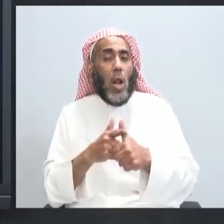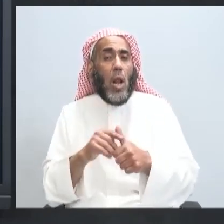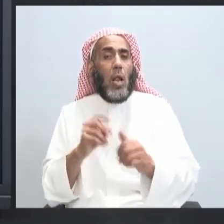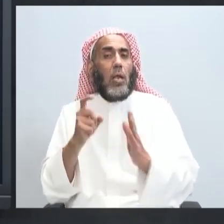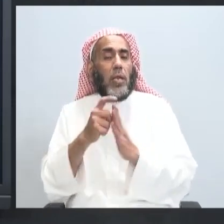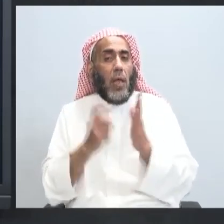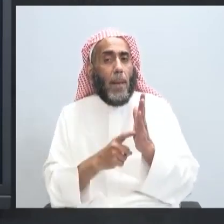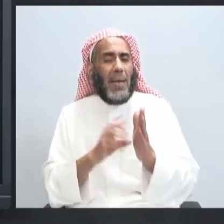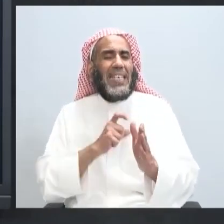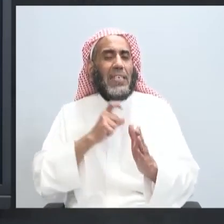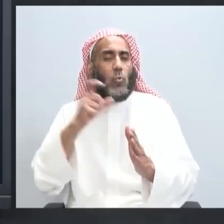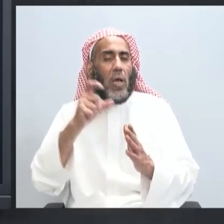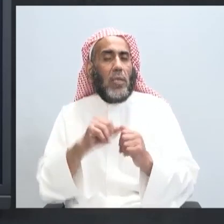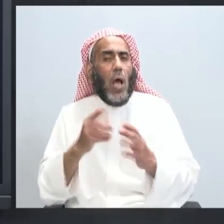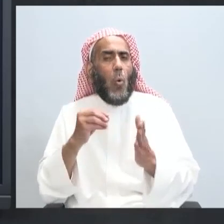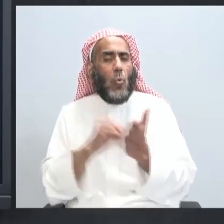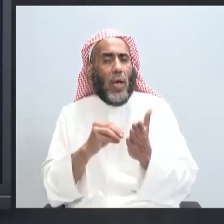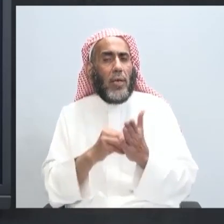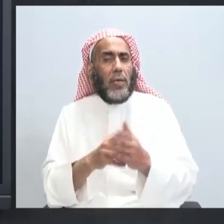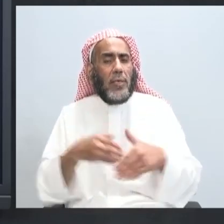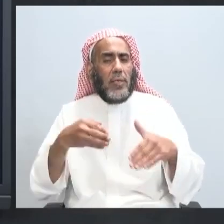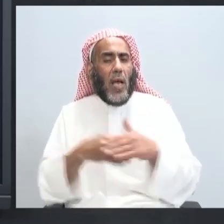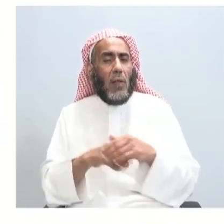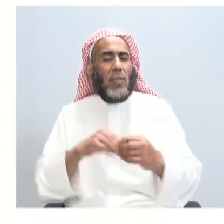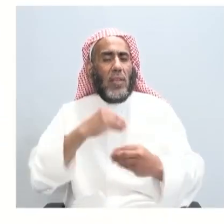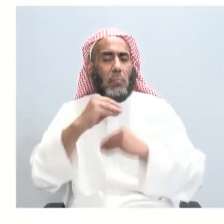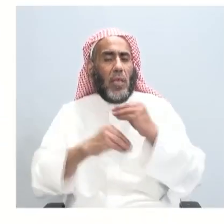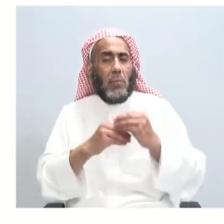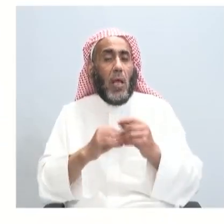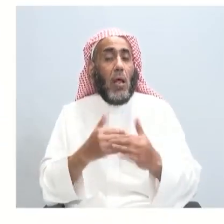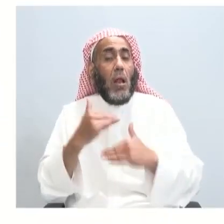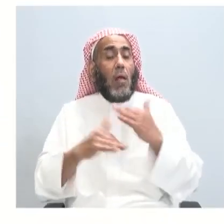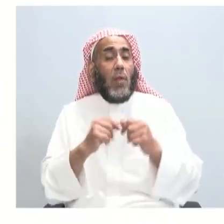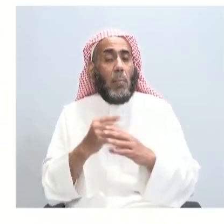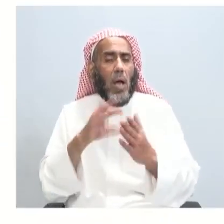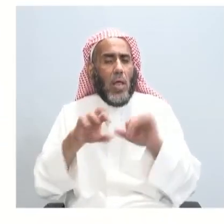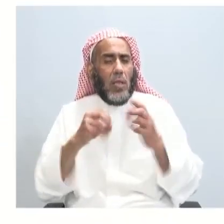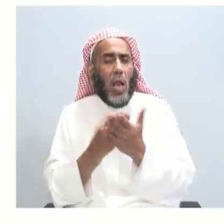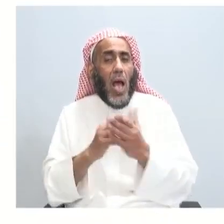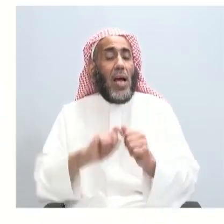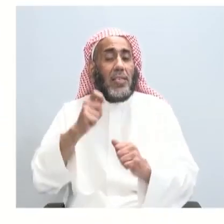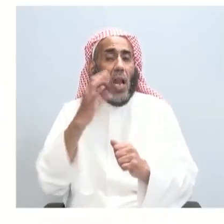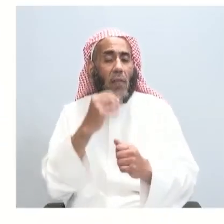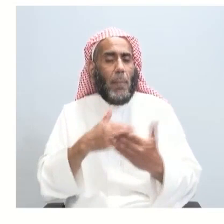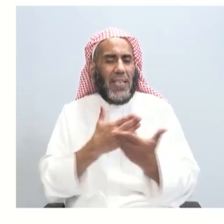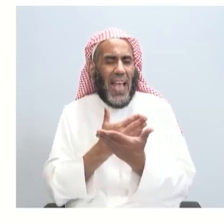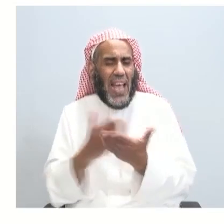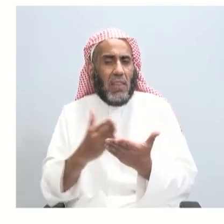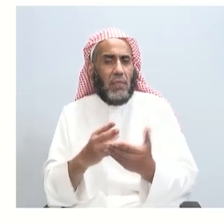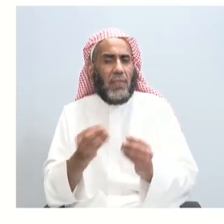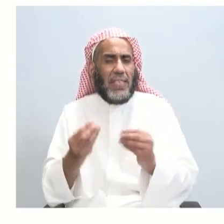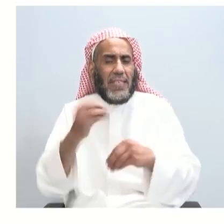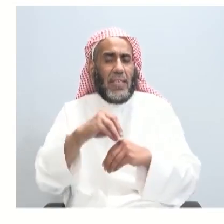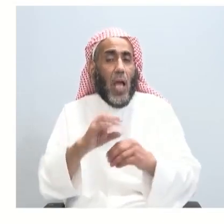بنظام الاصوات او ذكر في دخل في نظام التقليبات فالبحث المعجم نحتاج الى معرفه اصل اللفظ بعد حذف زوائده